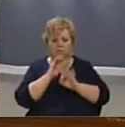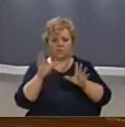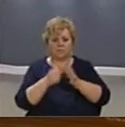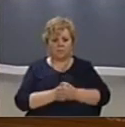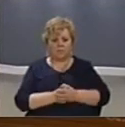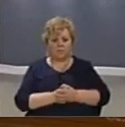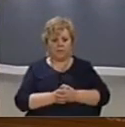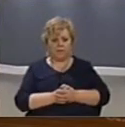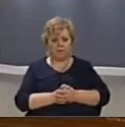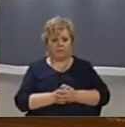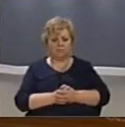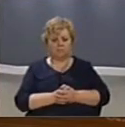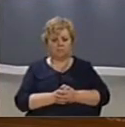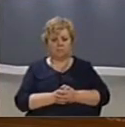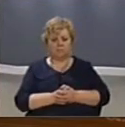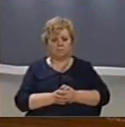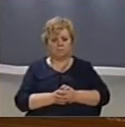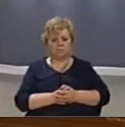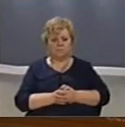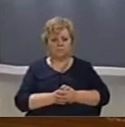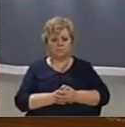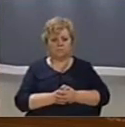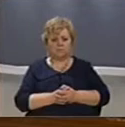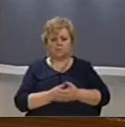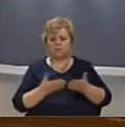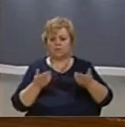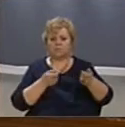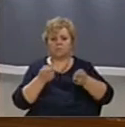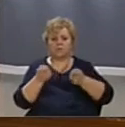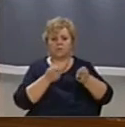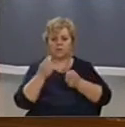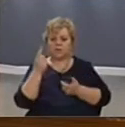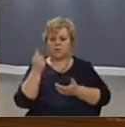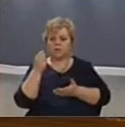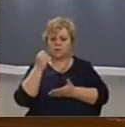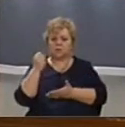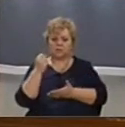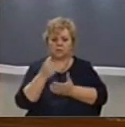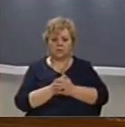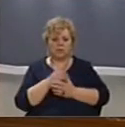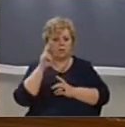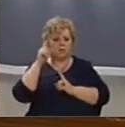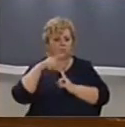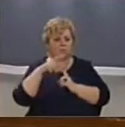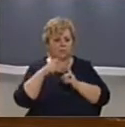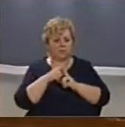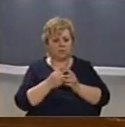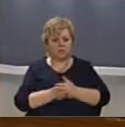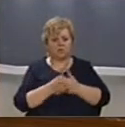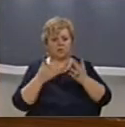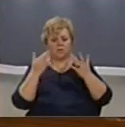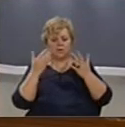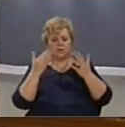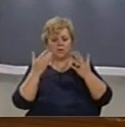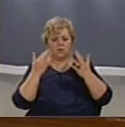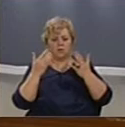Me ja pas lakmi. Si menaxhohet paraja publike në RTK? Sa janë adresu